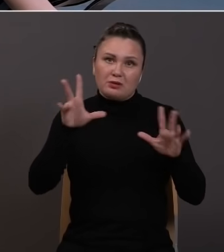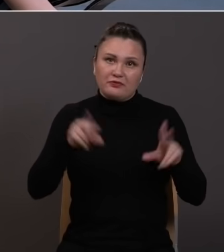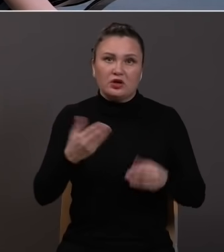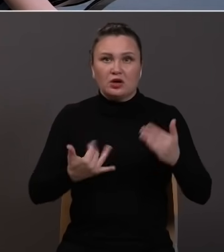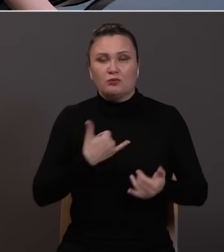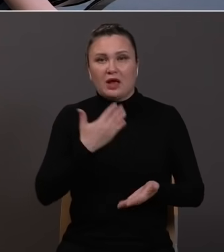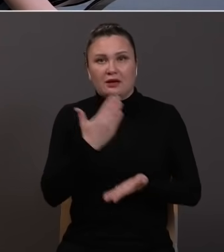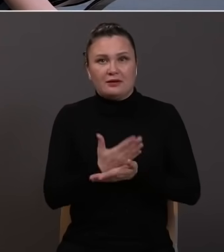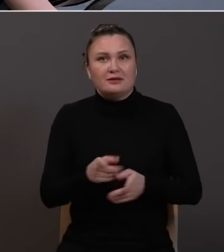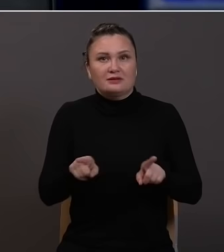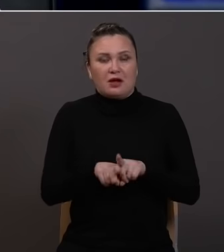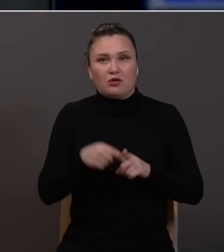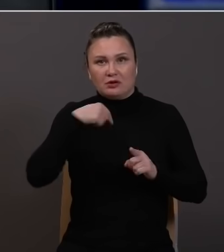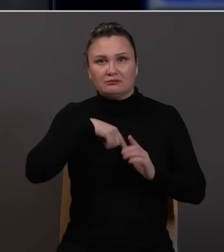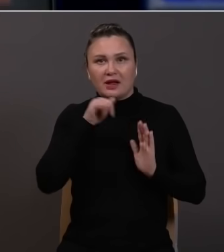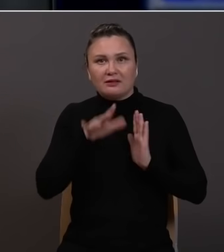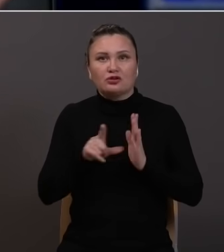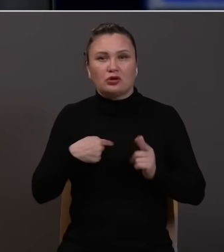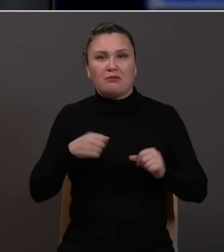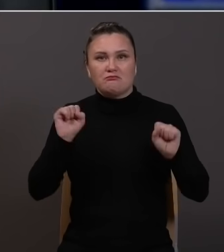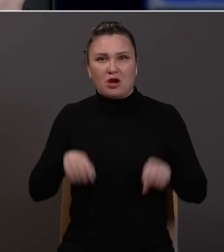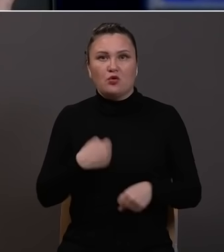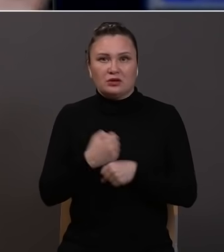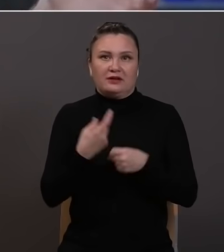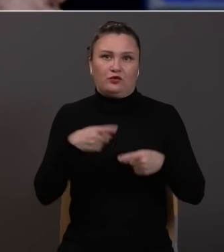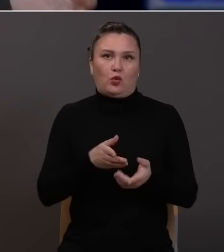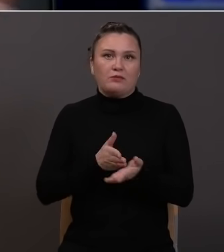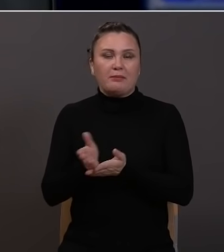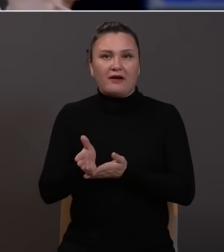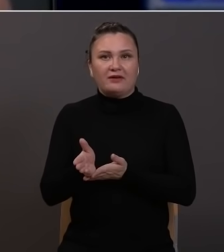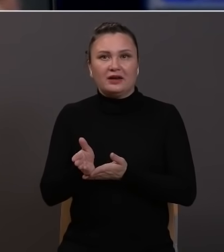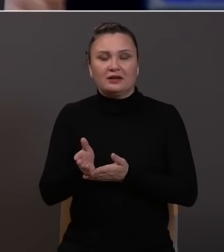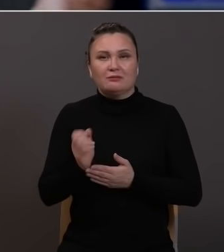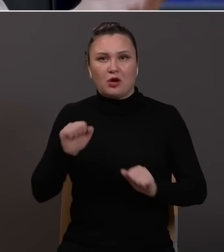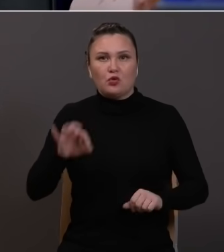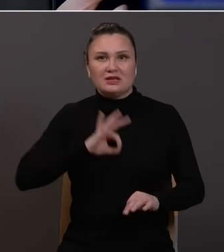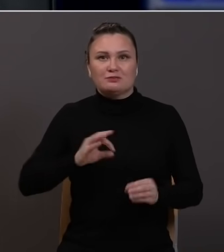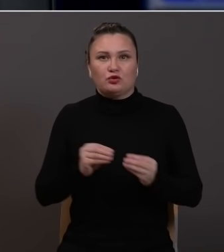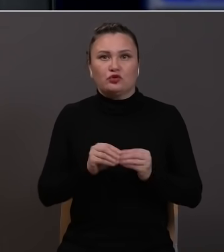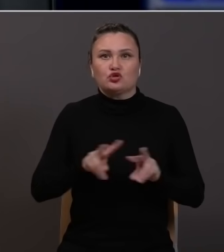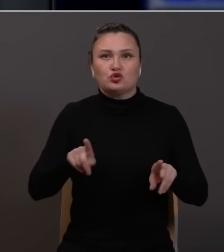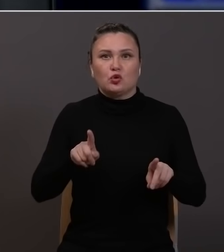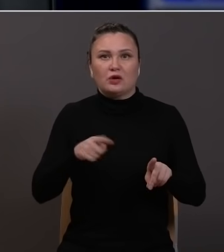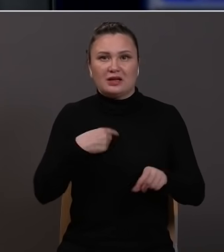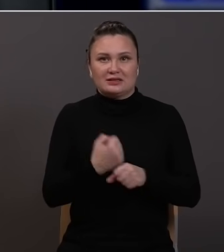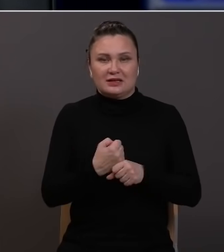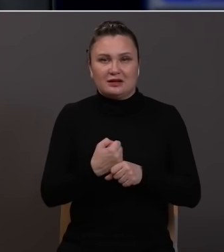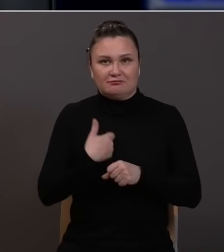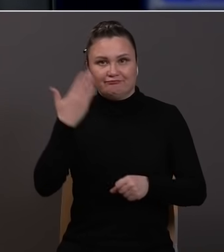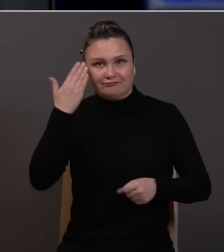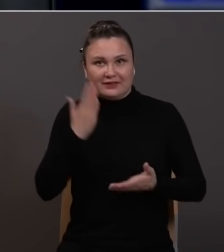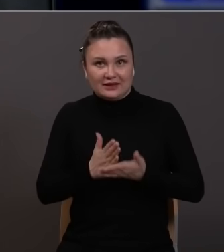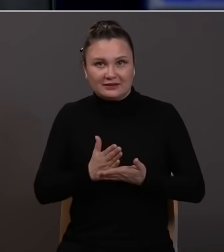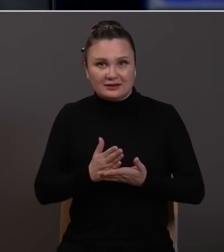каким-то таким скиллом, что я могу это делать и в другой отрасли, ну, используя все то же самое, что я сделал. Я решил